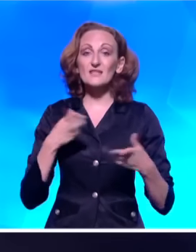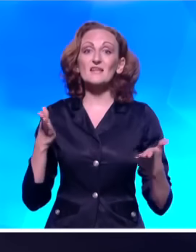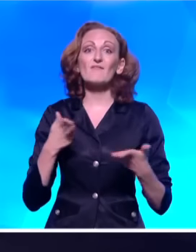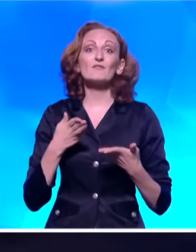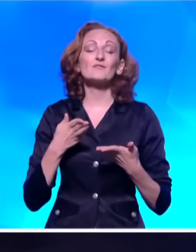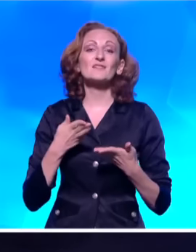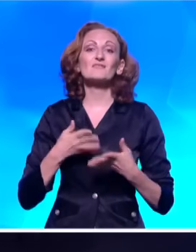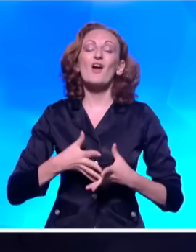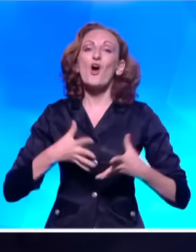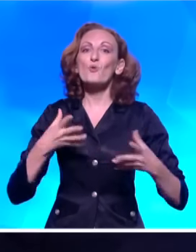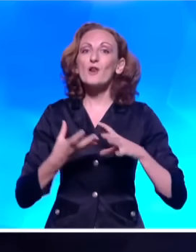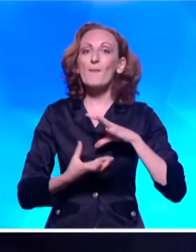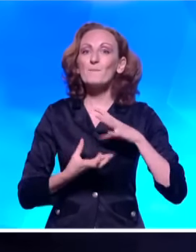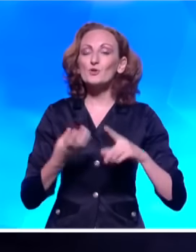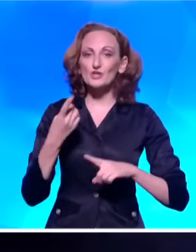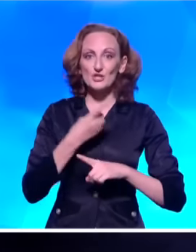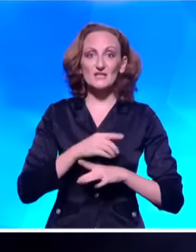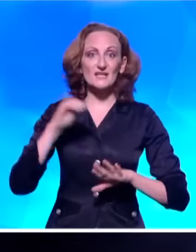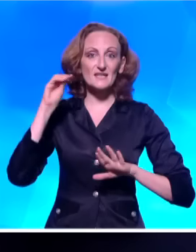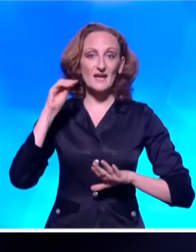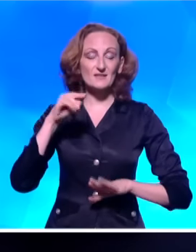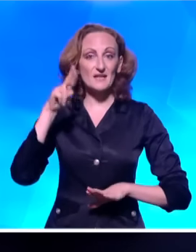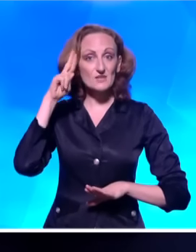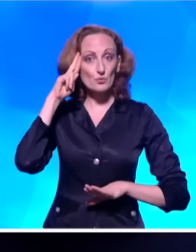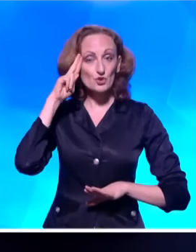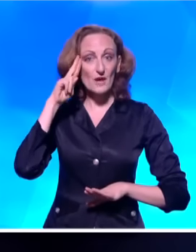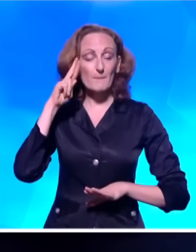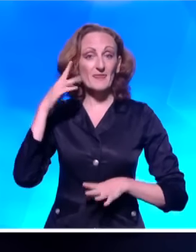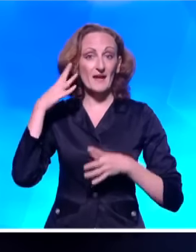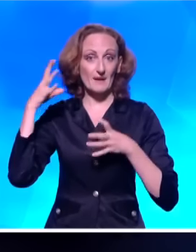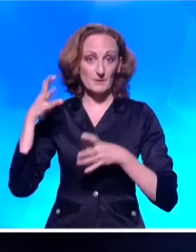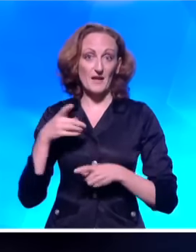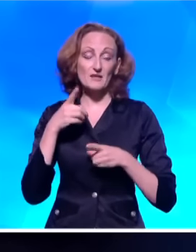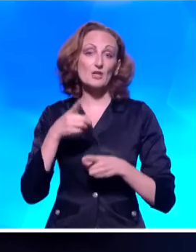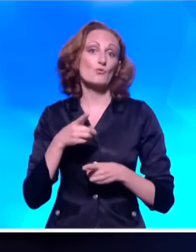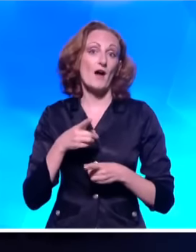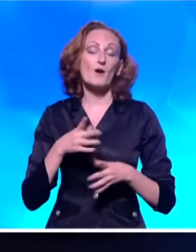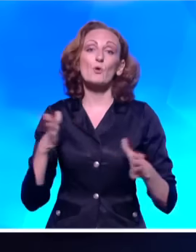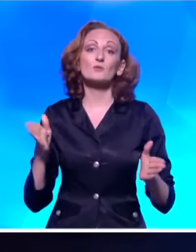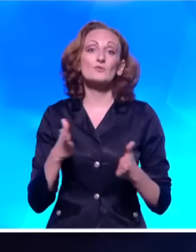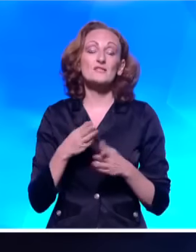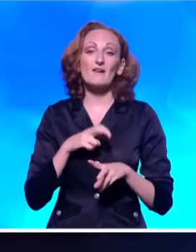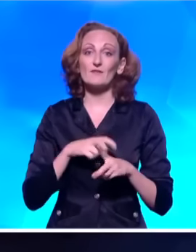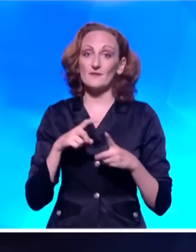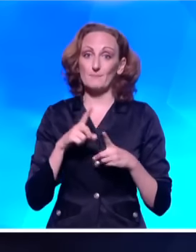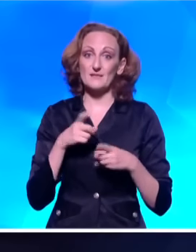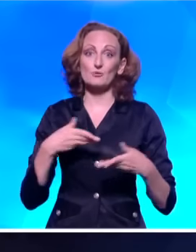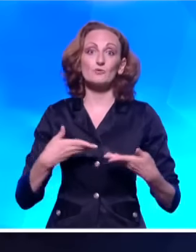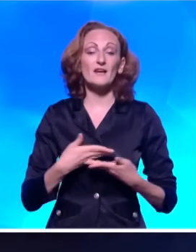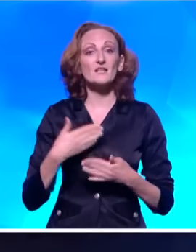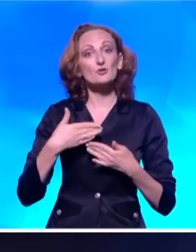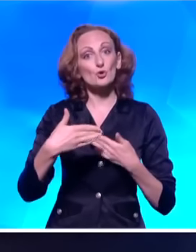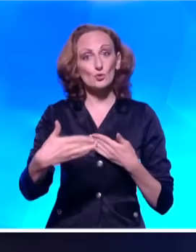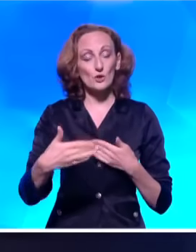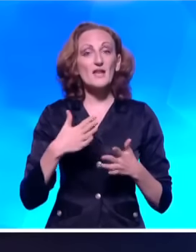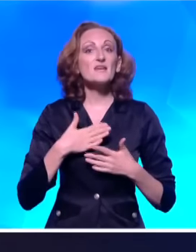горещ политически ден и клетвата на служебния кабинет и това, което се случва в ДПС. Но то всъщност е интересно, защото от тук нататък